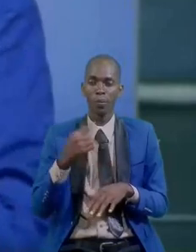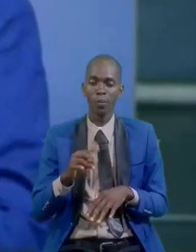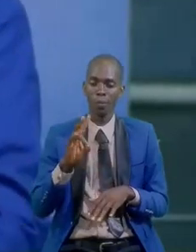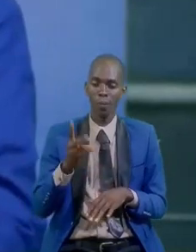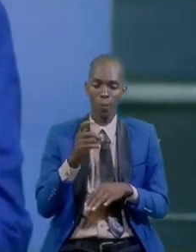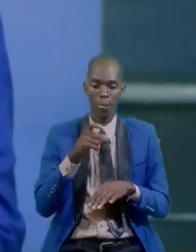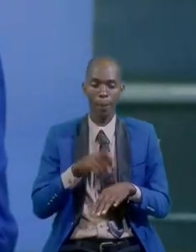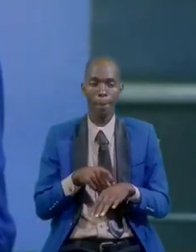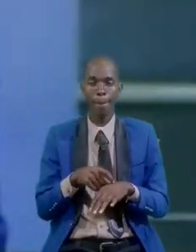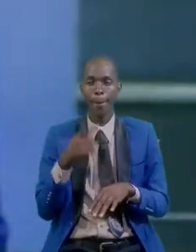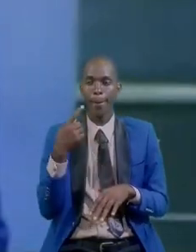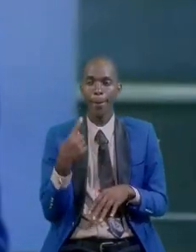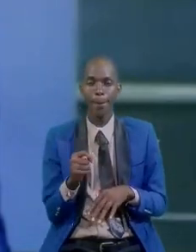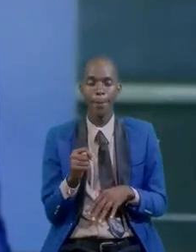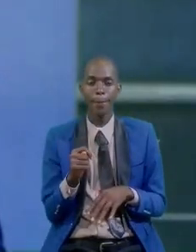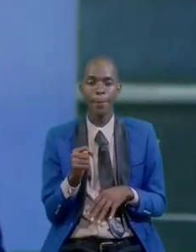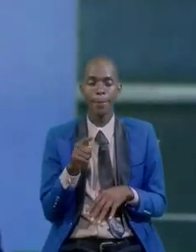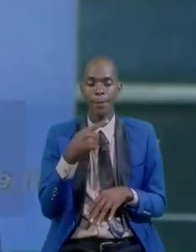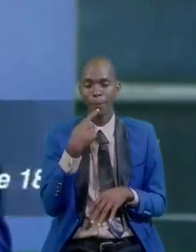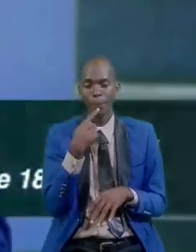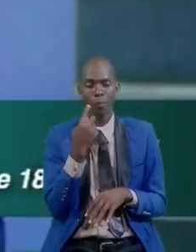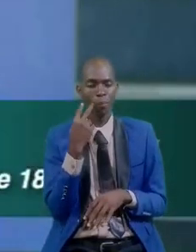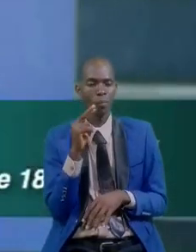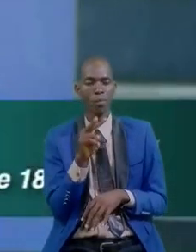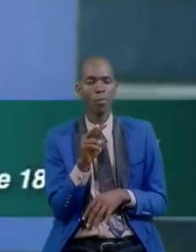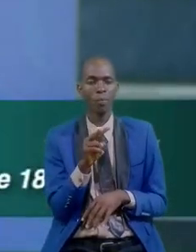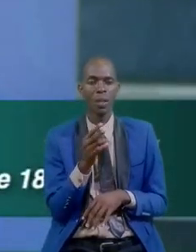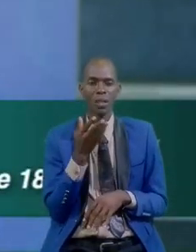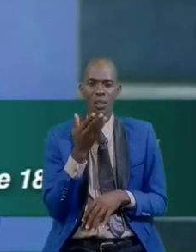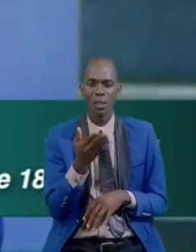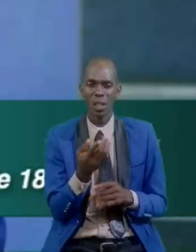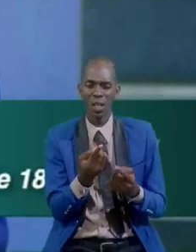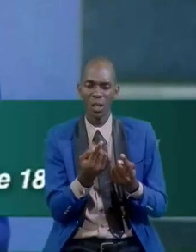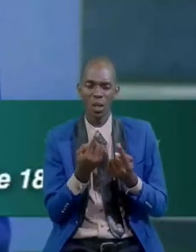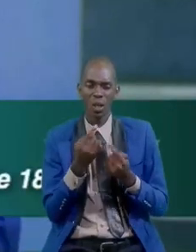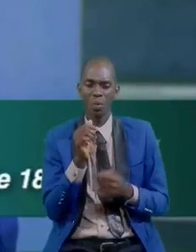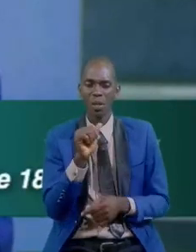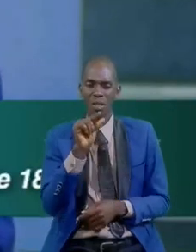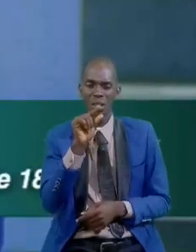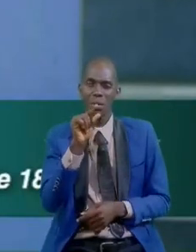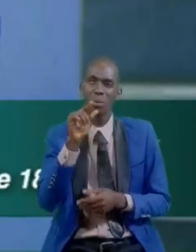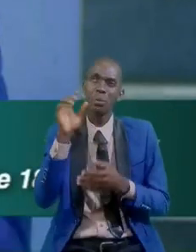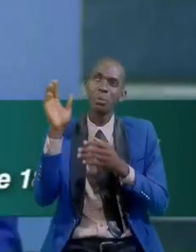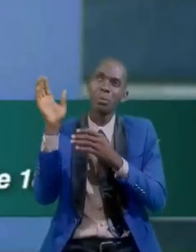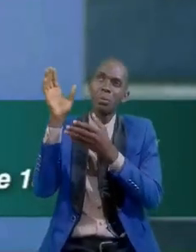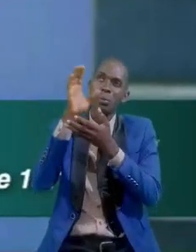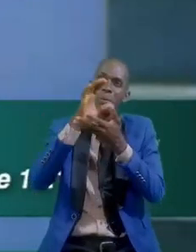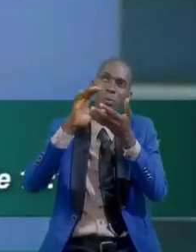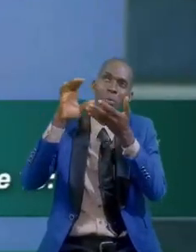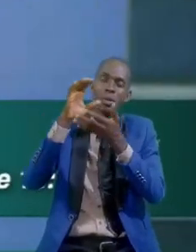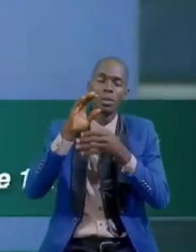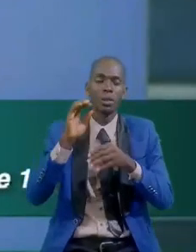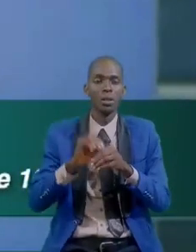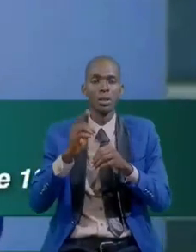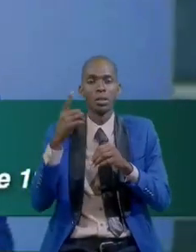voici un petit nuage qui s'élève de la mer et qui est comme la paume